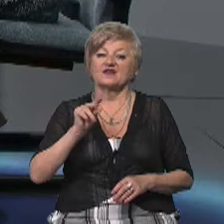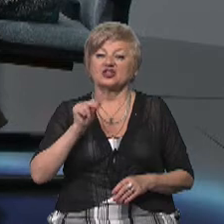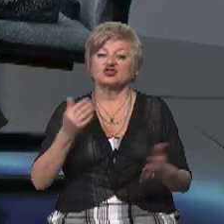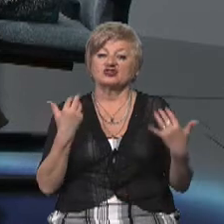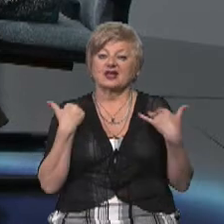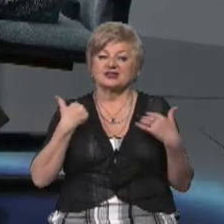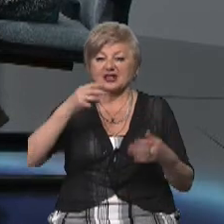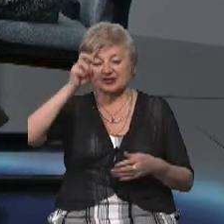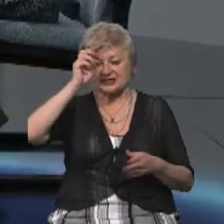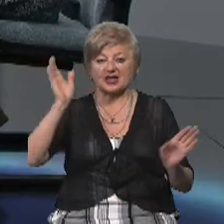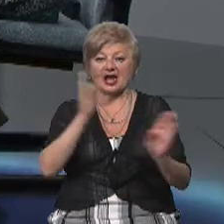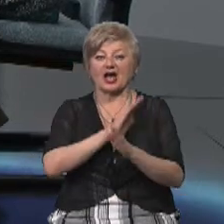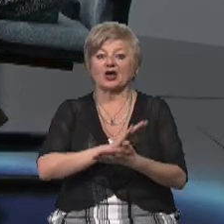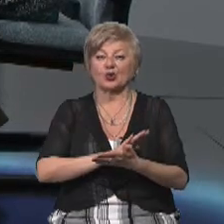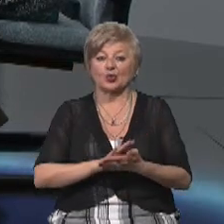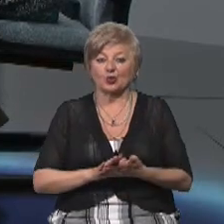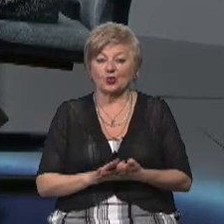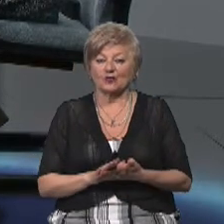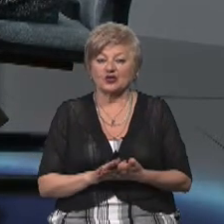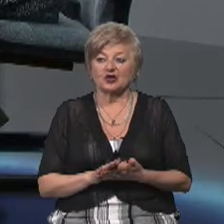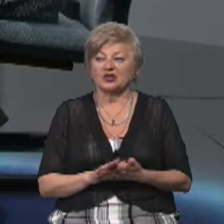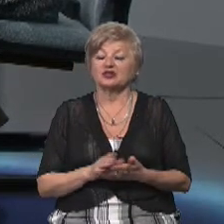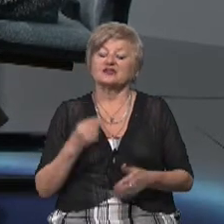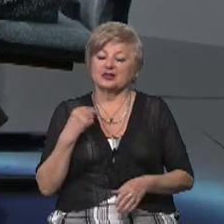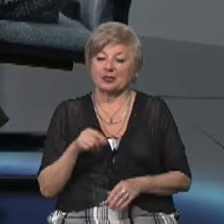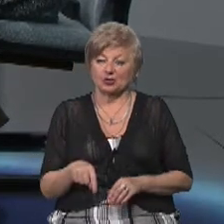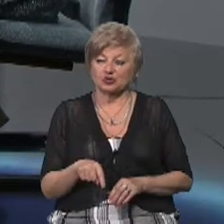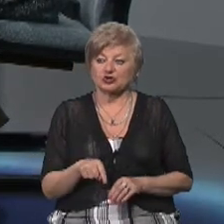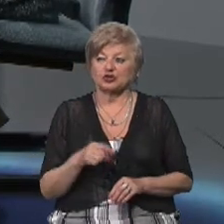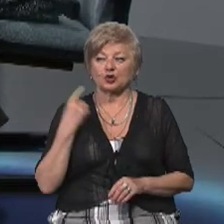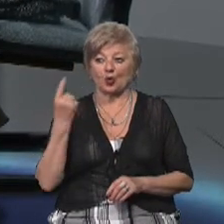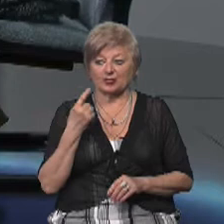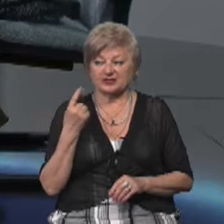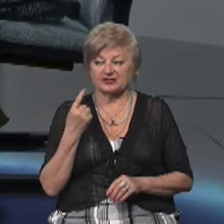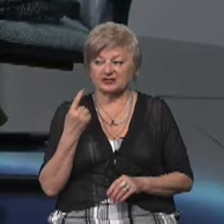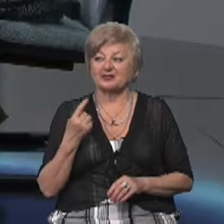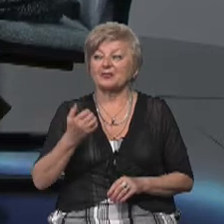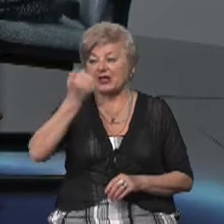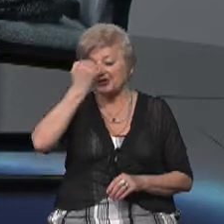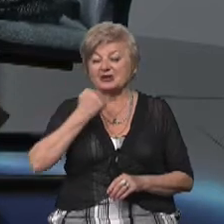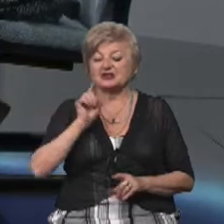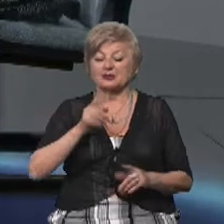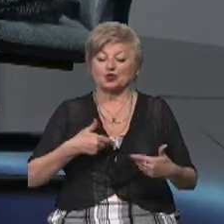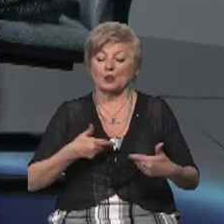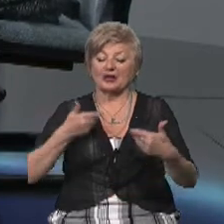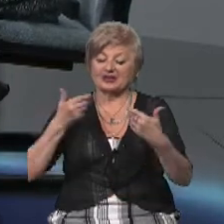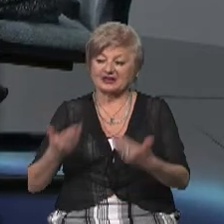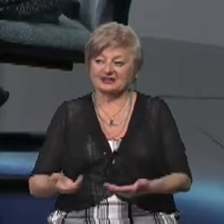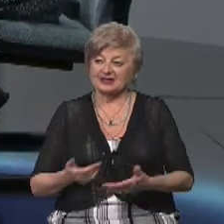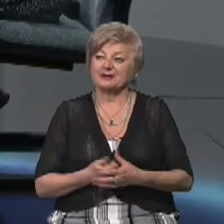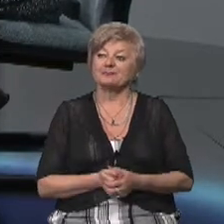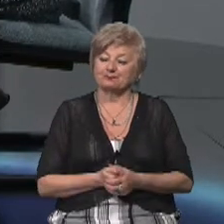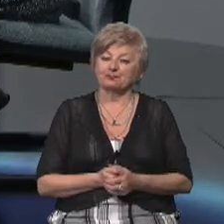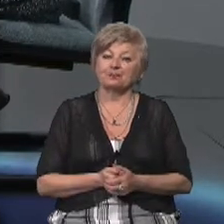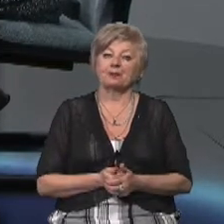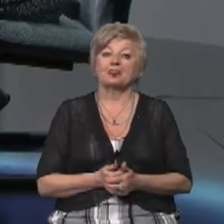начальник Державної екологічної інспекції у Запорізькій області. Дякую, вітаю, що, так дякую, само. Що запросили. Доброго вечора,